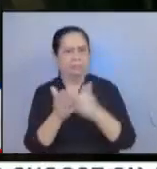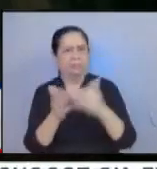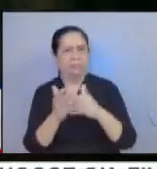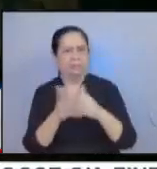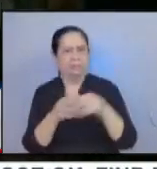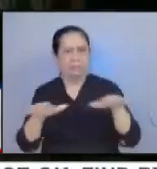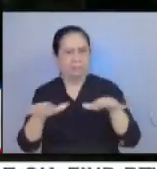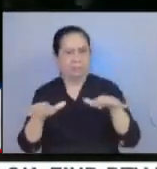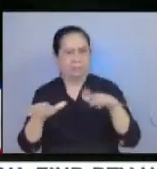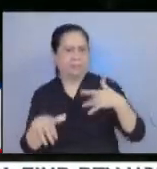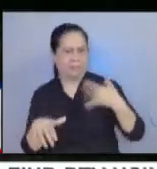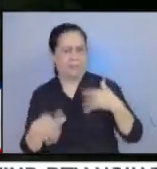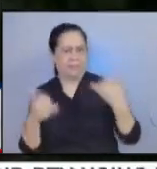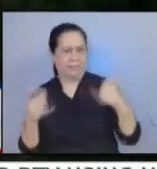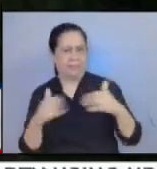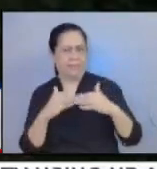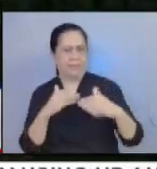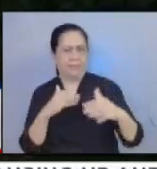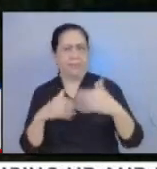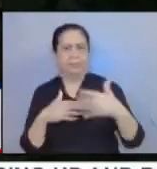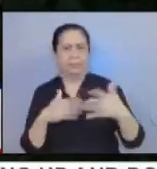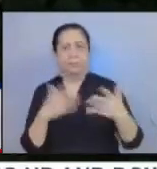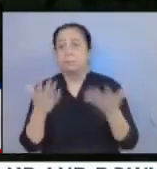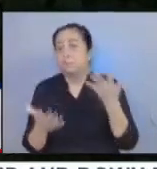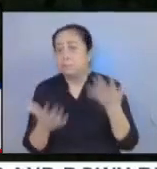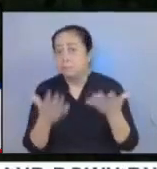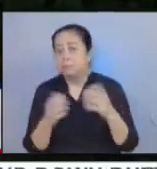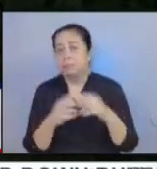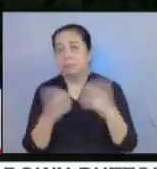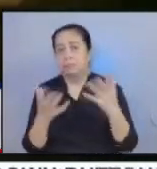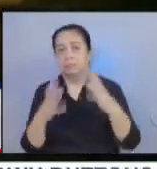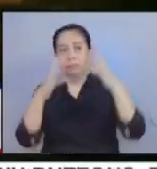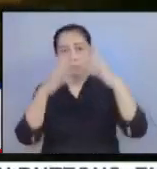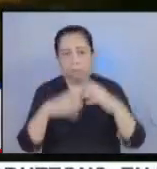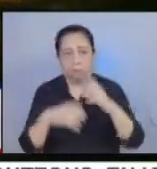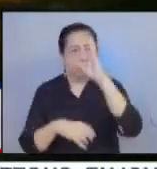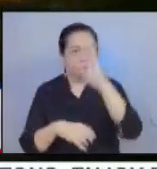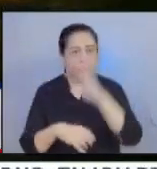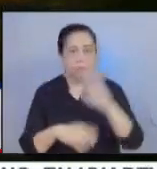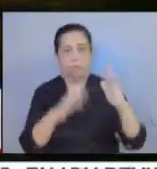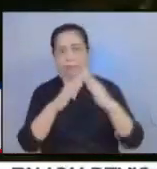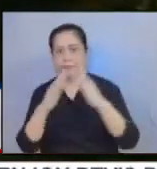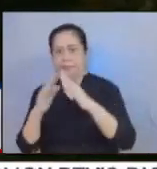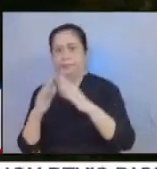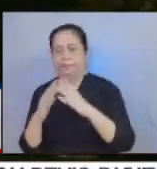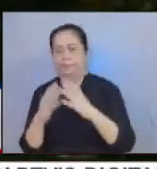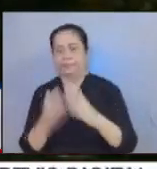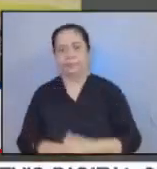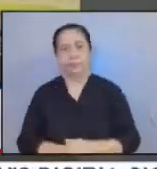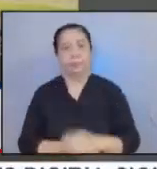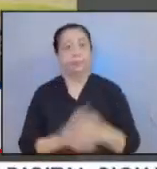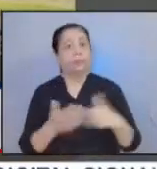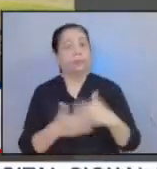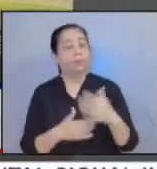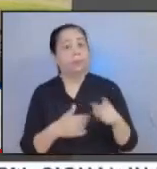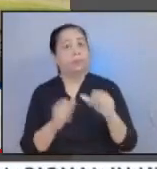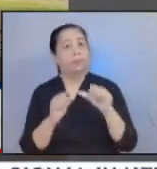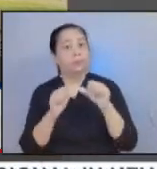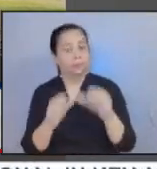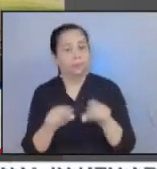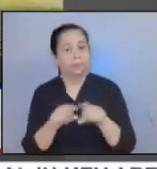na naranasan ngayon na maaaring tuluyang masira ang mga bahay na naapektuhan. Samantala, Dayan, tuloy-tuloy din naman